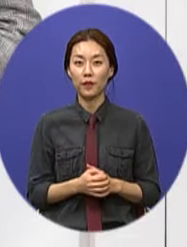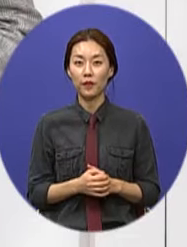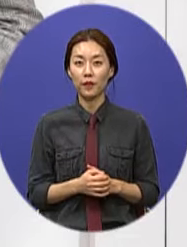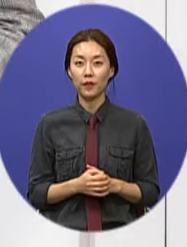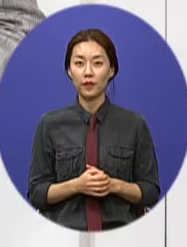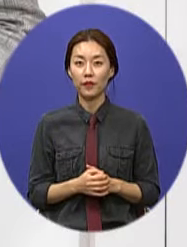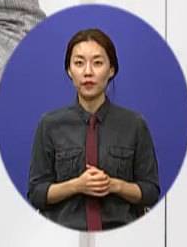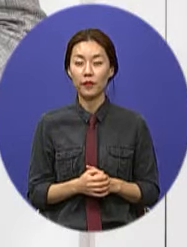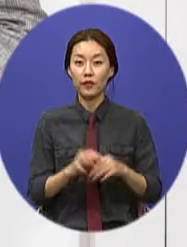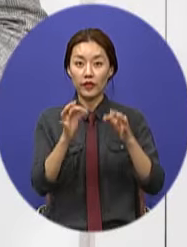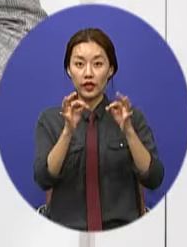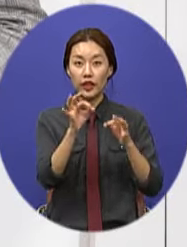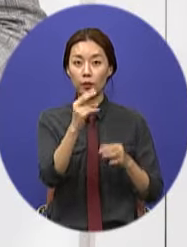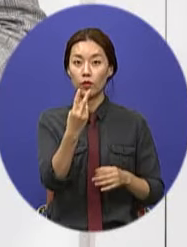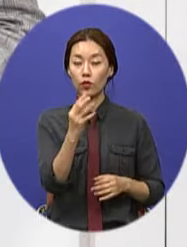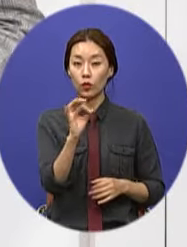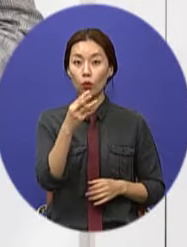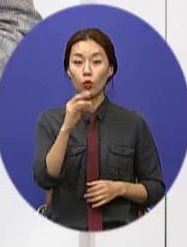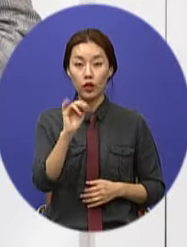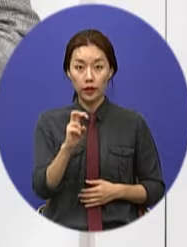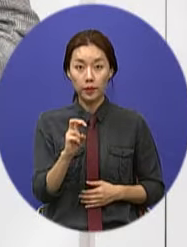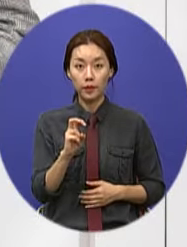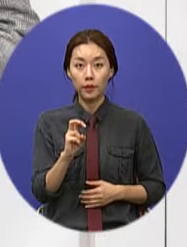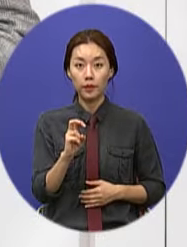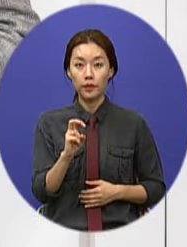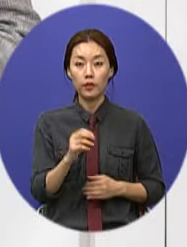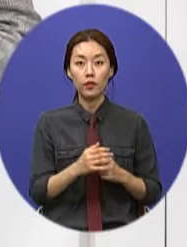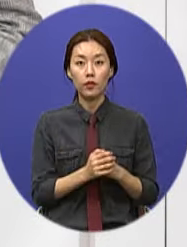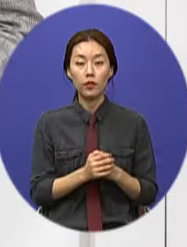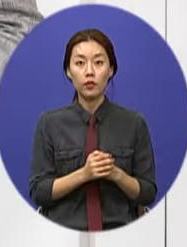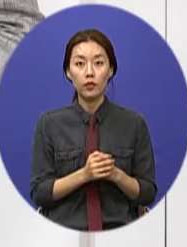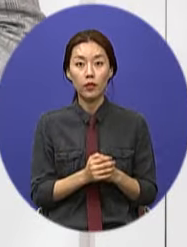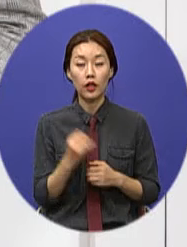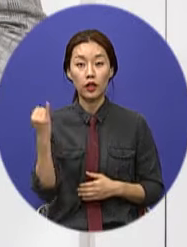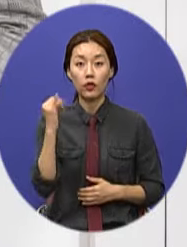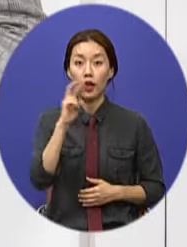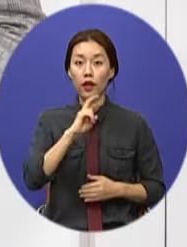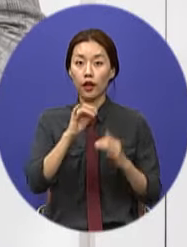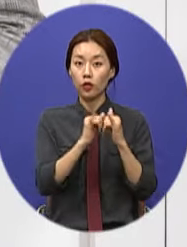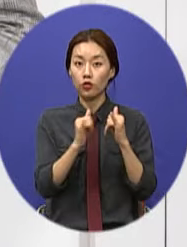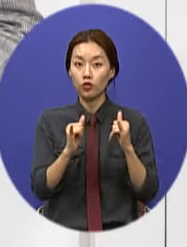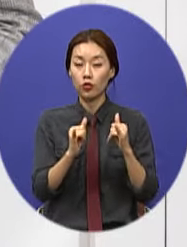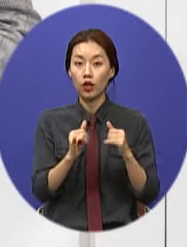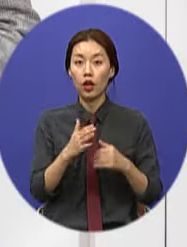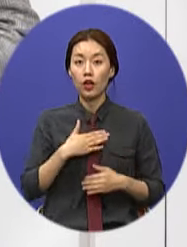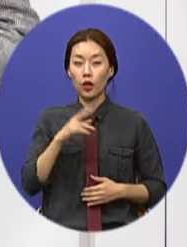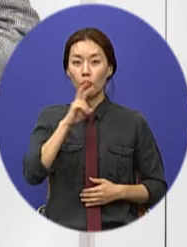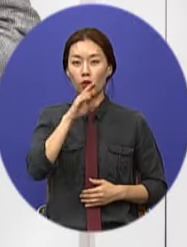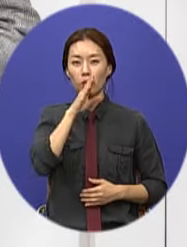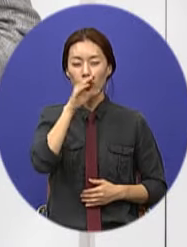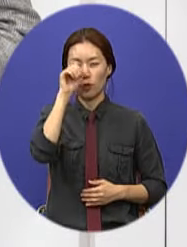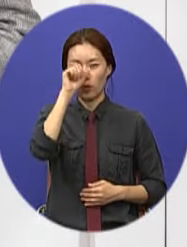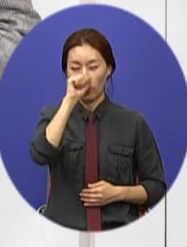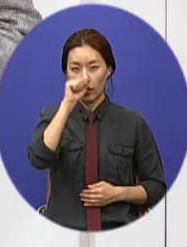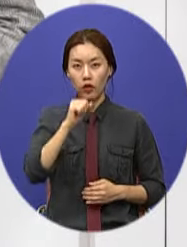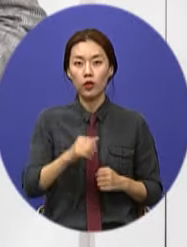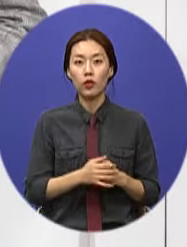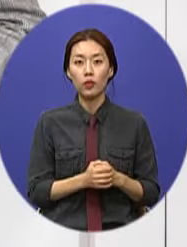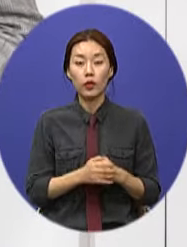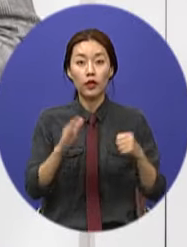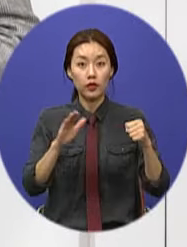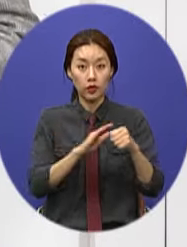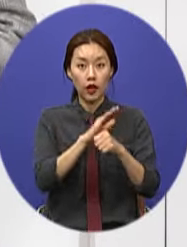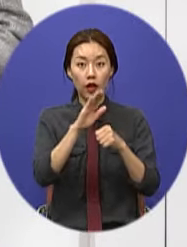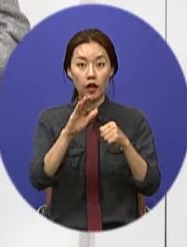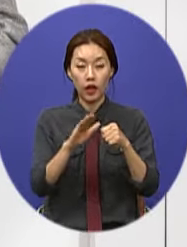예 김용님의 예. 그 여자 가수인데요. 제가 노래 진짜 좋아해요. 사랑님. 네.